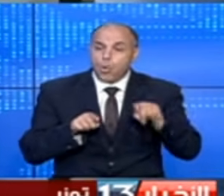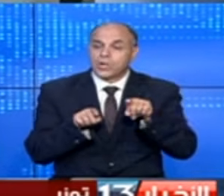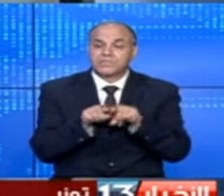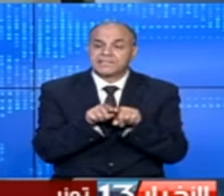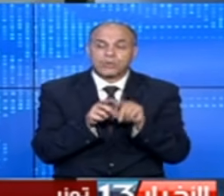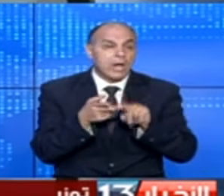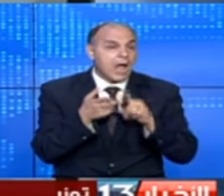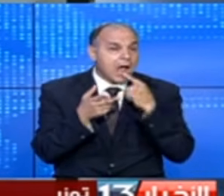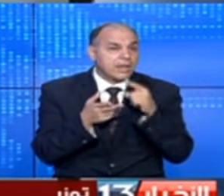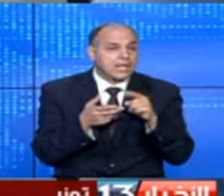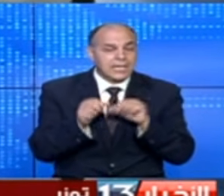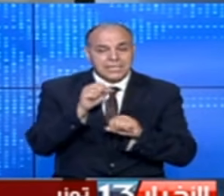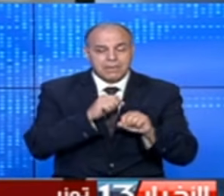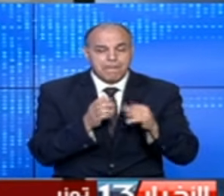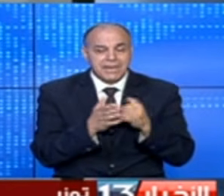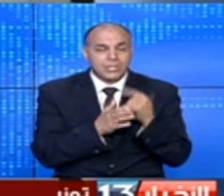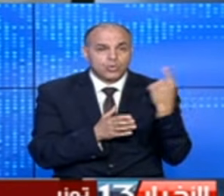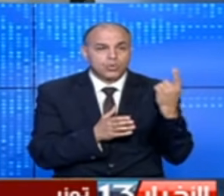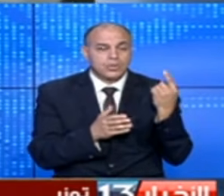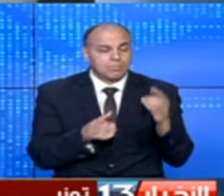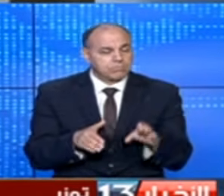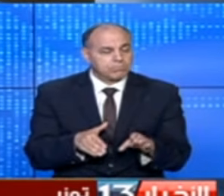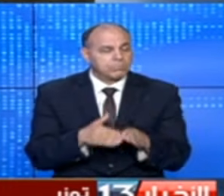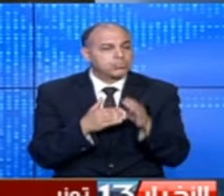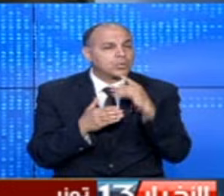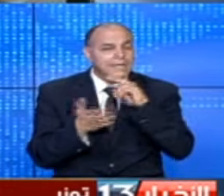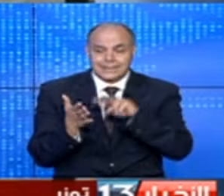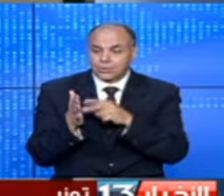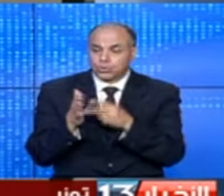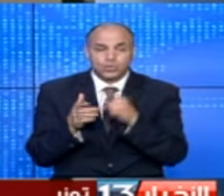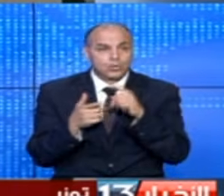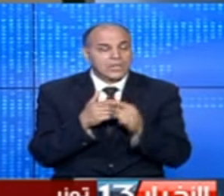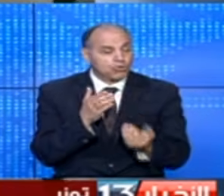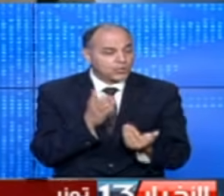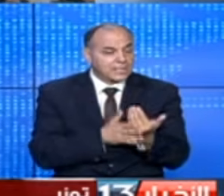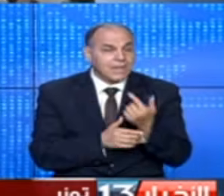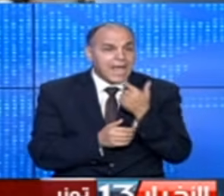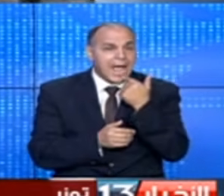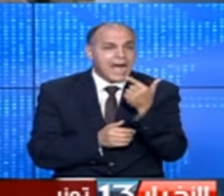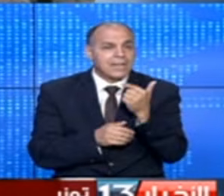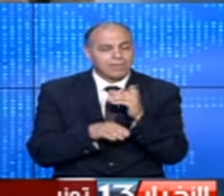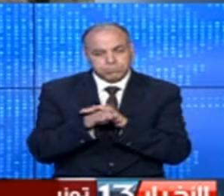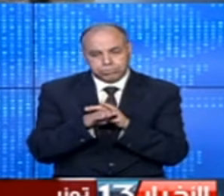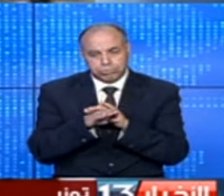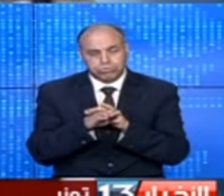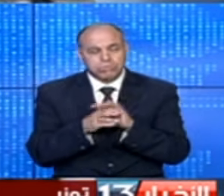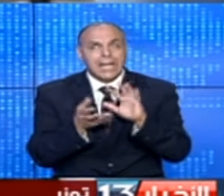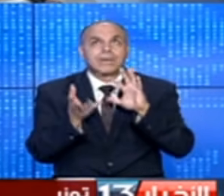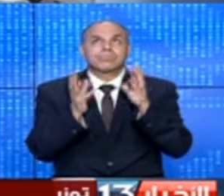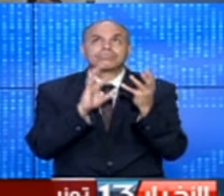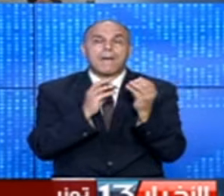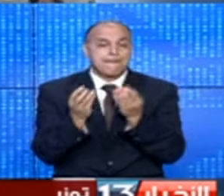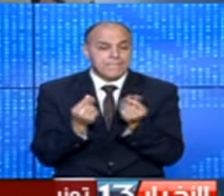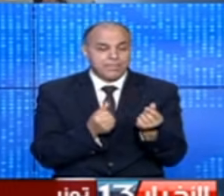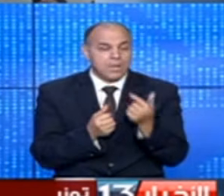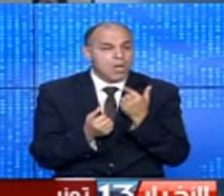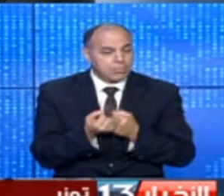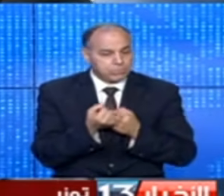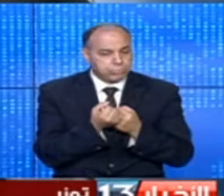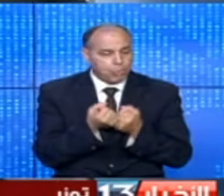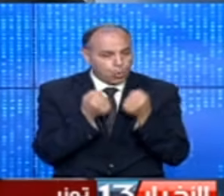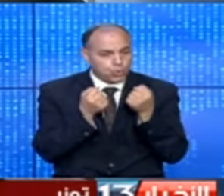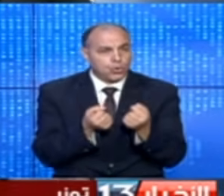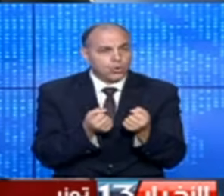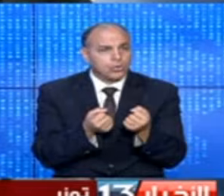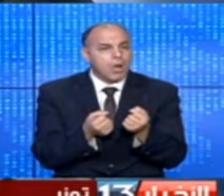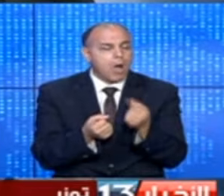المجالات، انتظم بمدينة طوزر تظاهرة حول التكنولوجيات الحديثة في علاقة بالطاقة البيئية وتعزيز قدرات